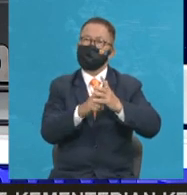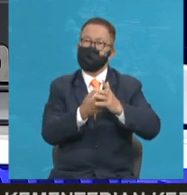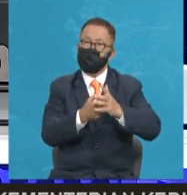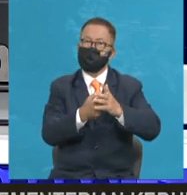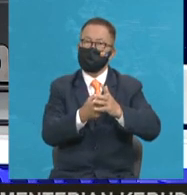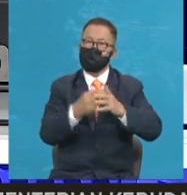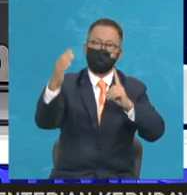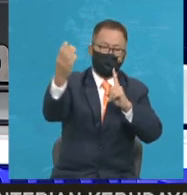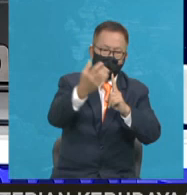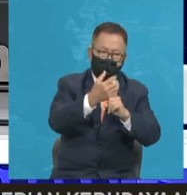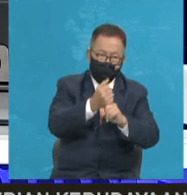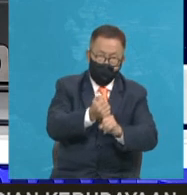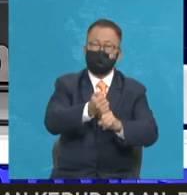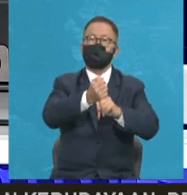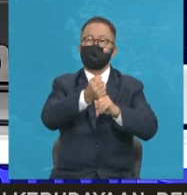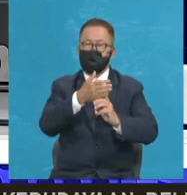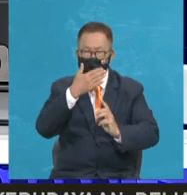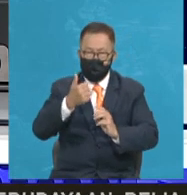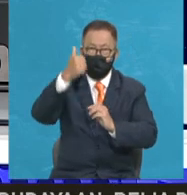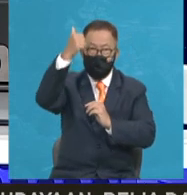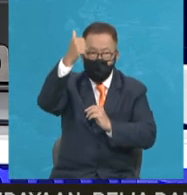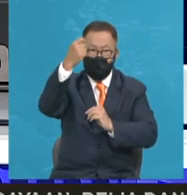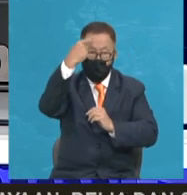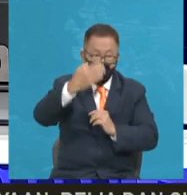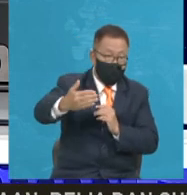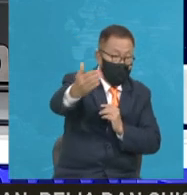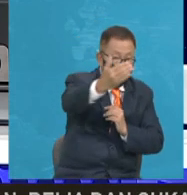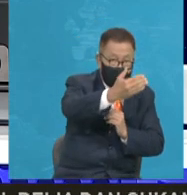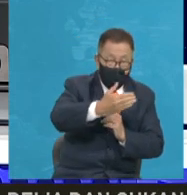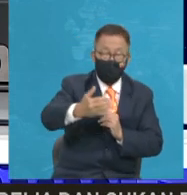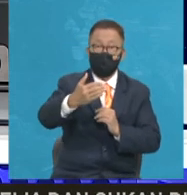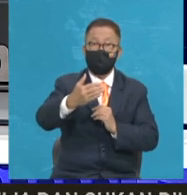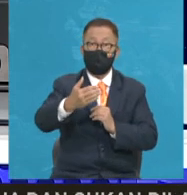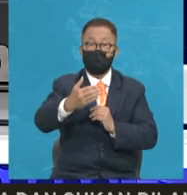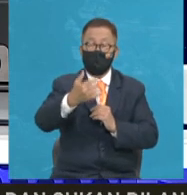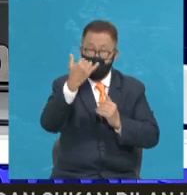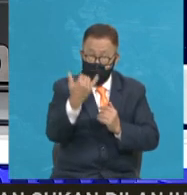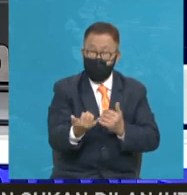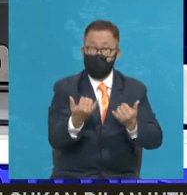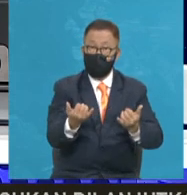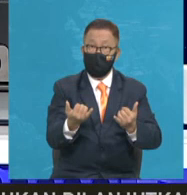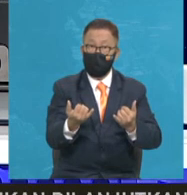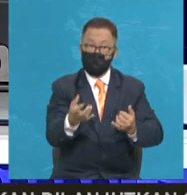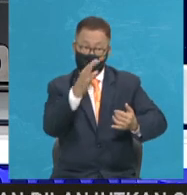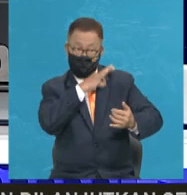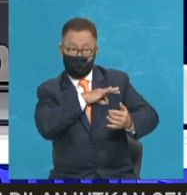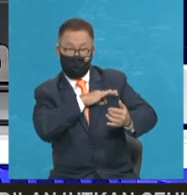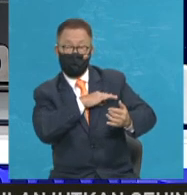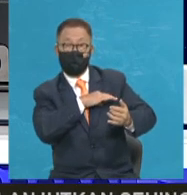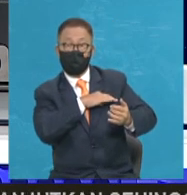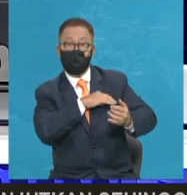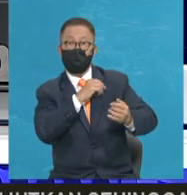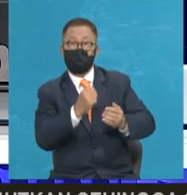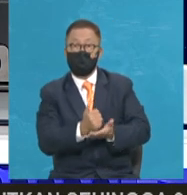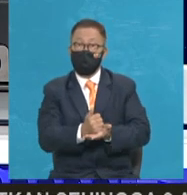untuk mencapai sesuatu yang lebih tinggi bagi para graduan kejayaan yang dicapai itu akan dimanfaatkan untuk